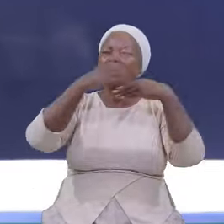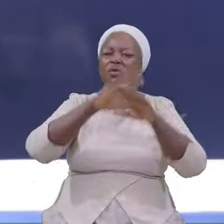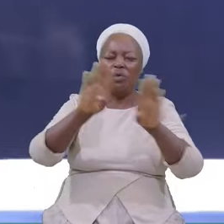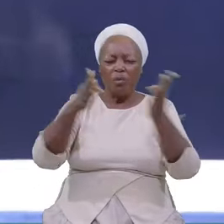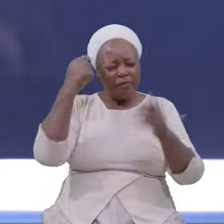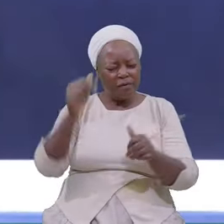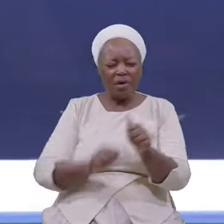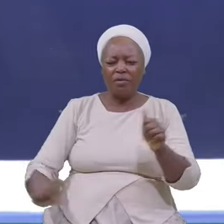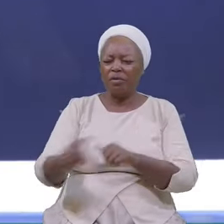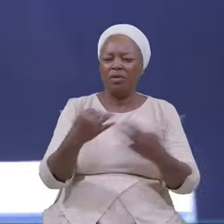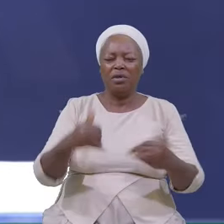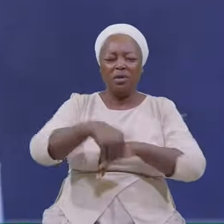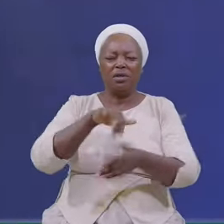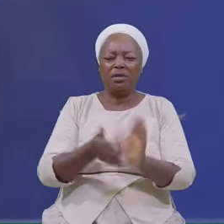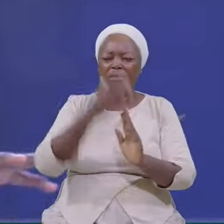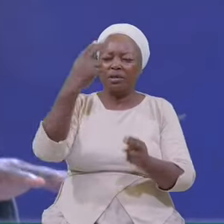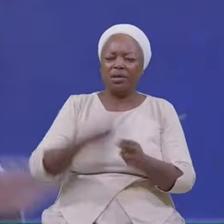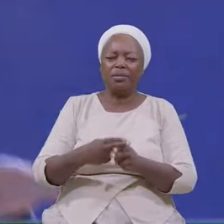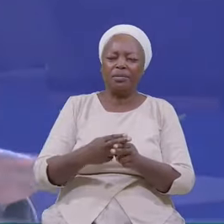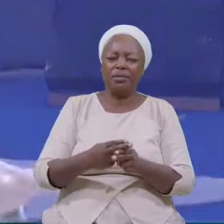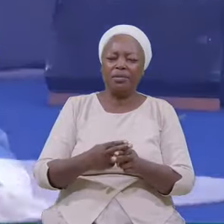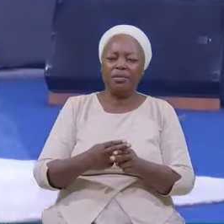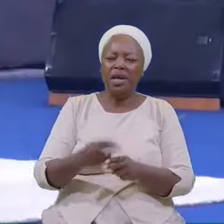Demandons que les cieux s'ouvrent sur tout le monde ce soir.